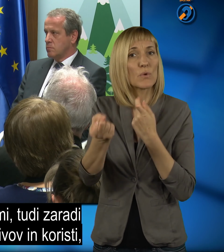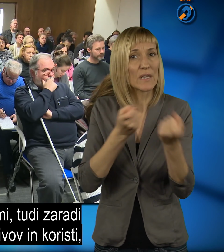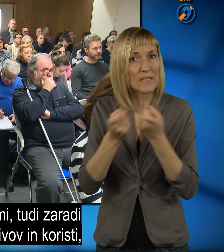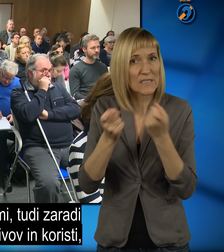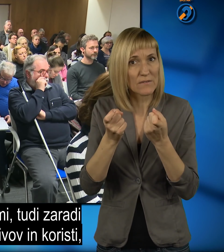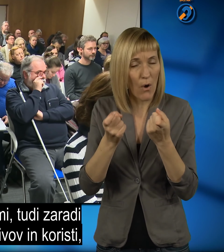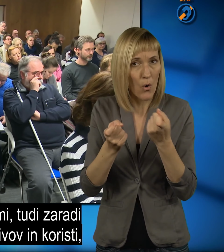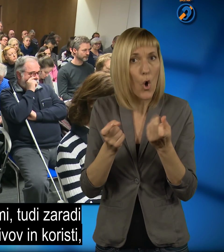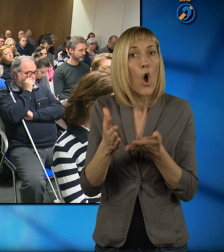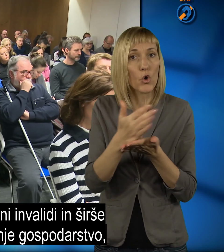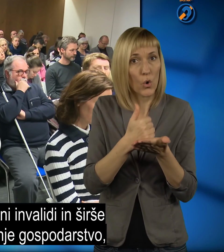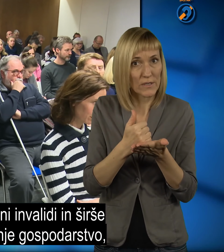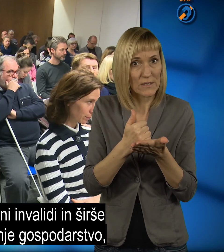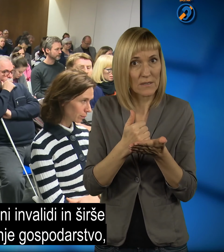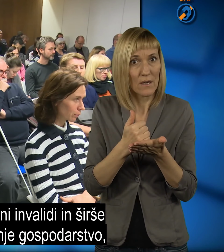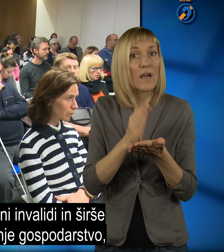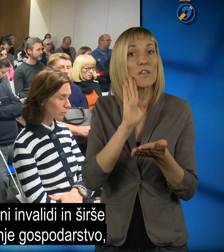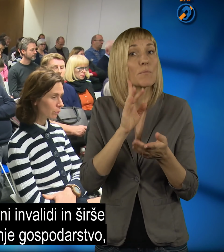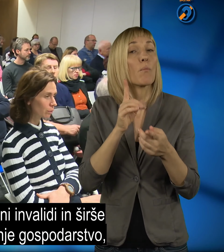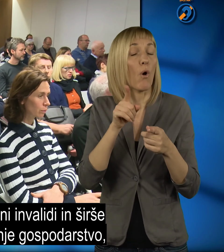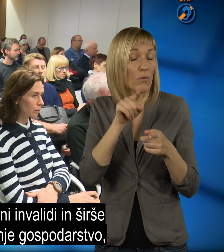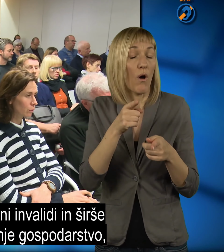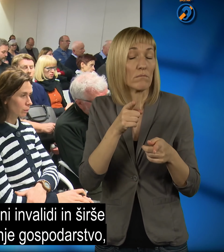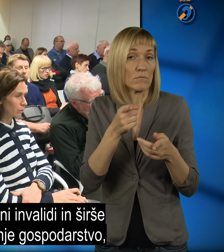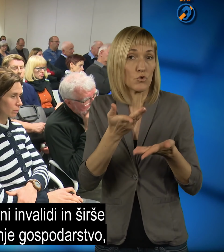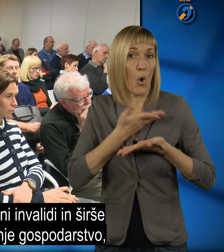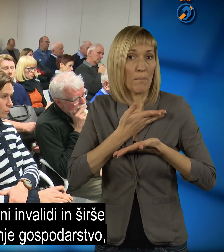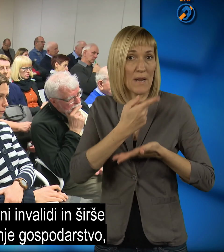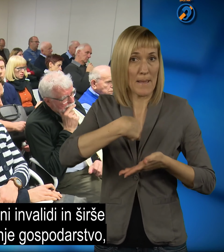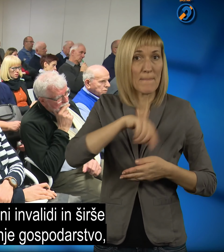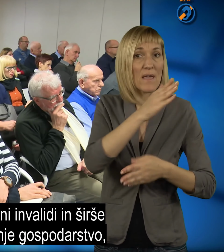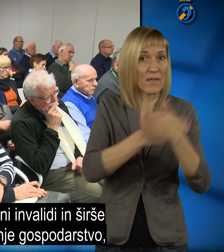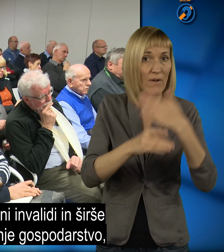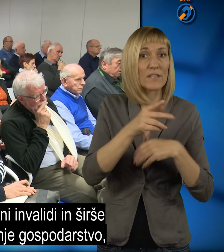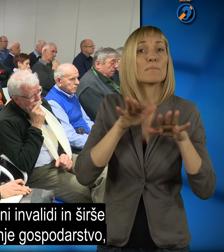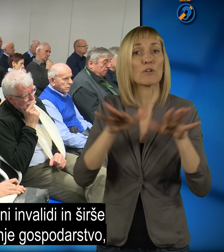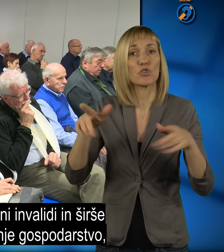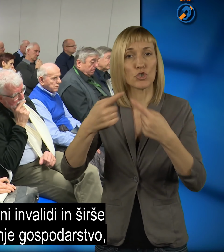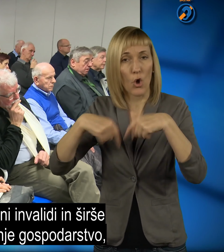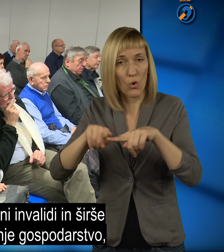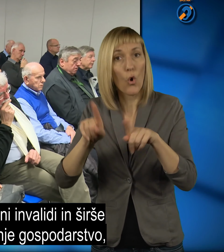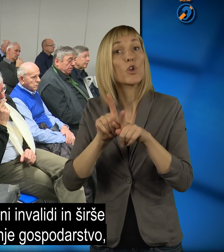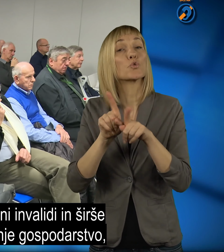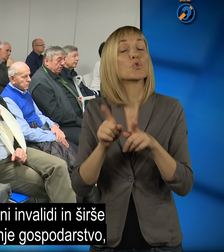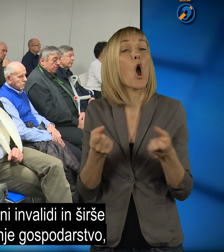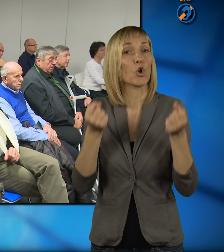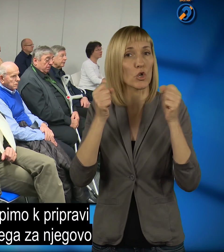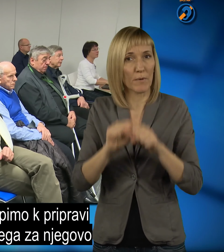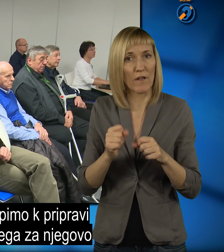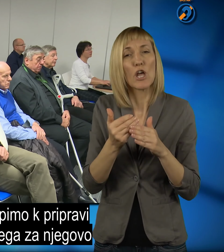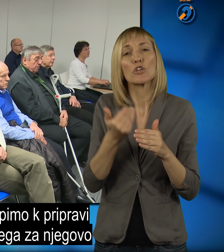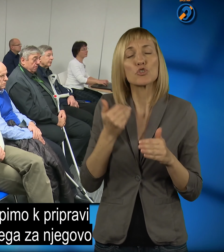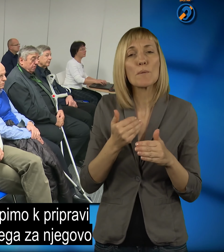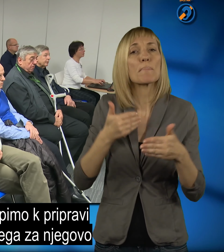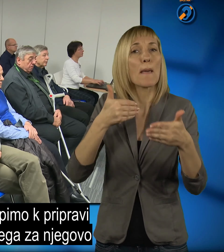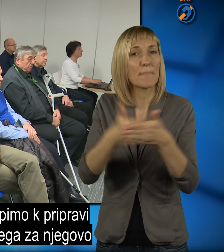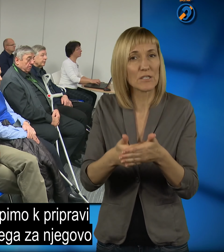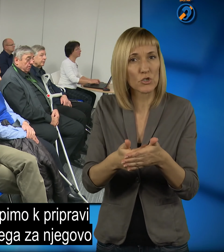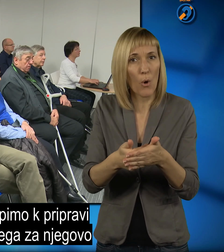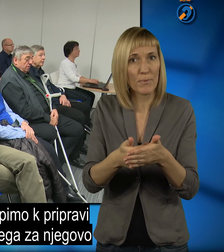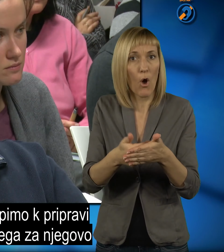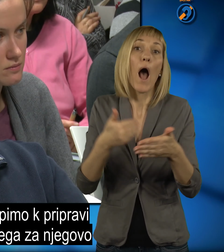vzivov in koristi, ki bomo deležni tako invalidi, kakor tudi širše okolje, ne nazadne tudi gospodarstvo, čim prej